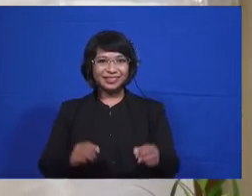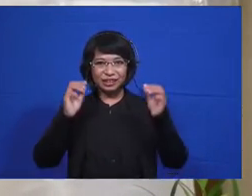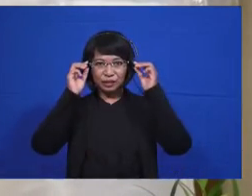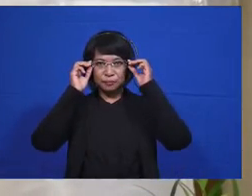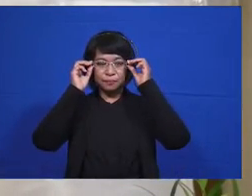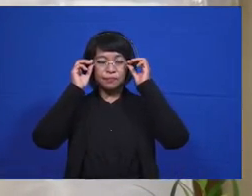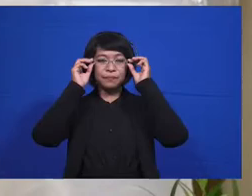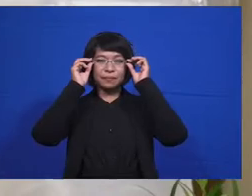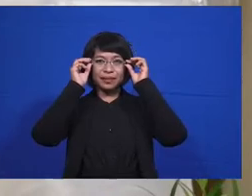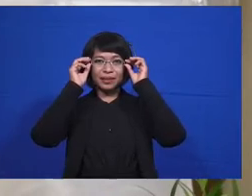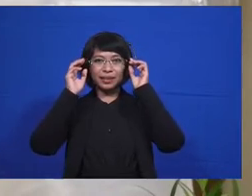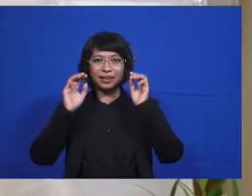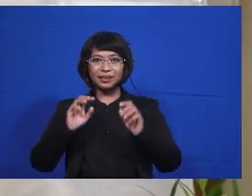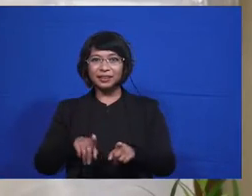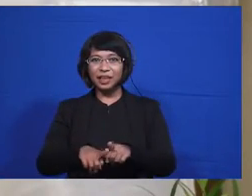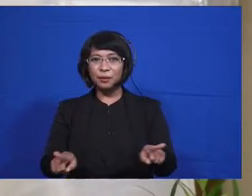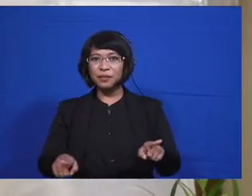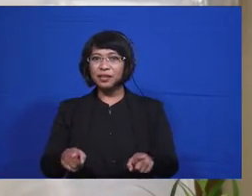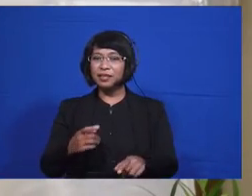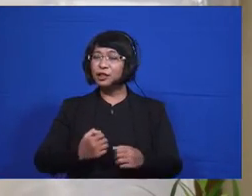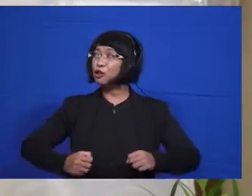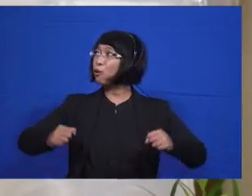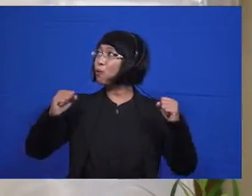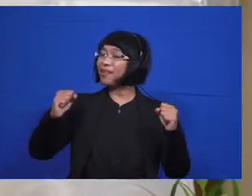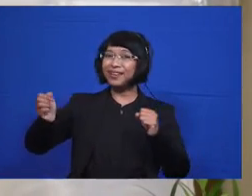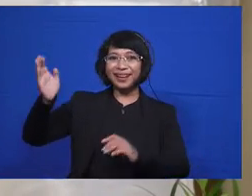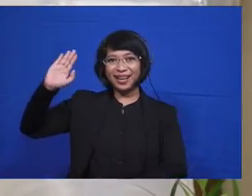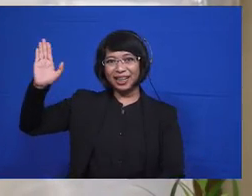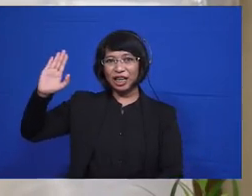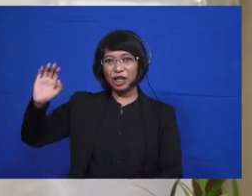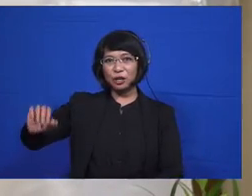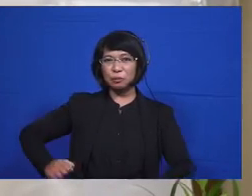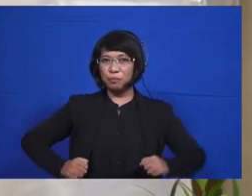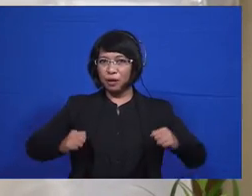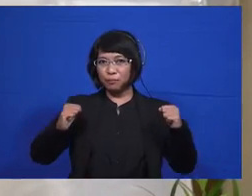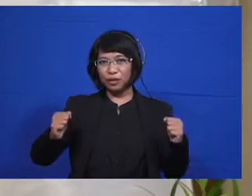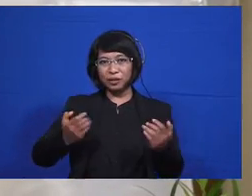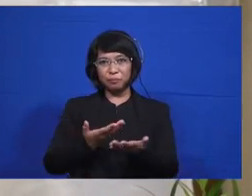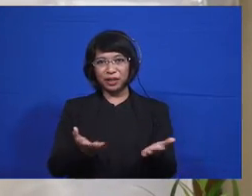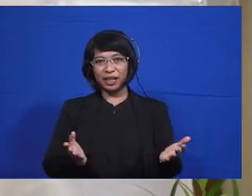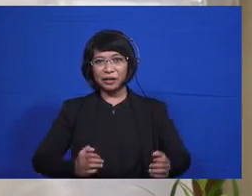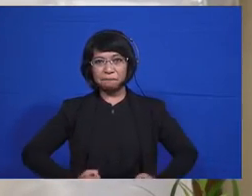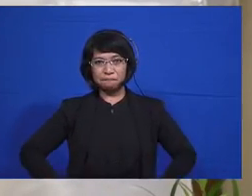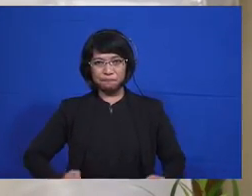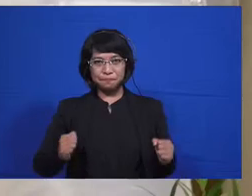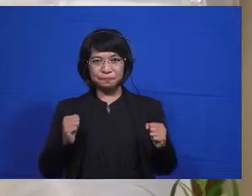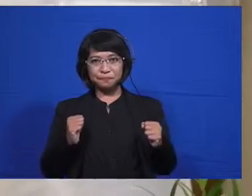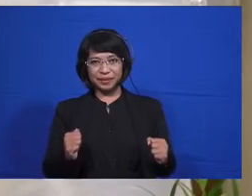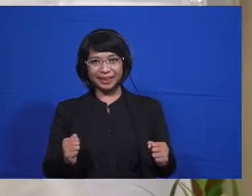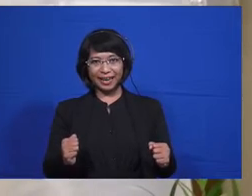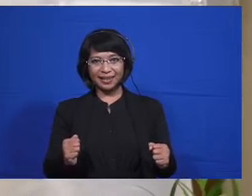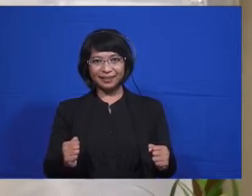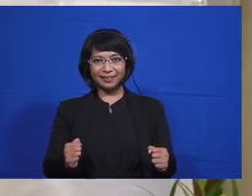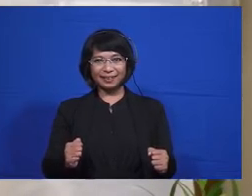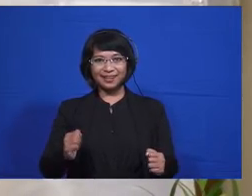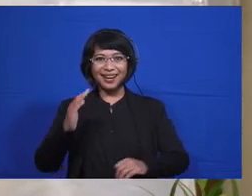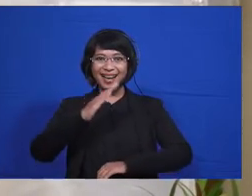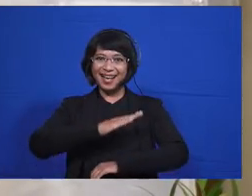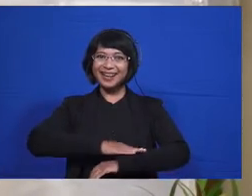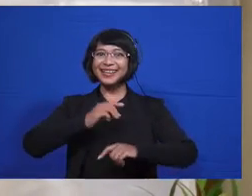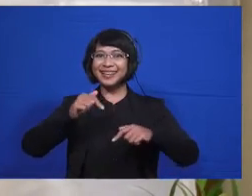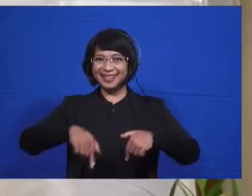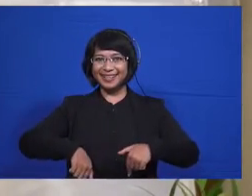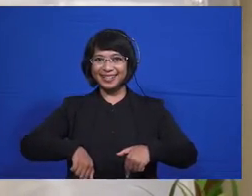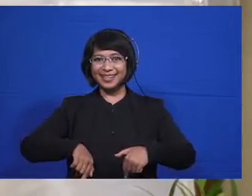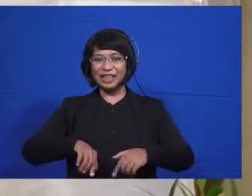tetapi kekuatan Allah telah memampukan mereka untuk terus bertahan. Hari ini,